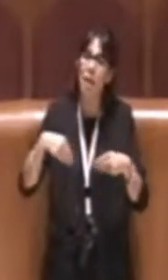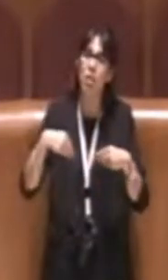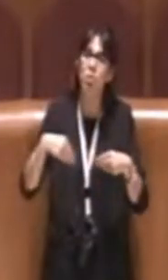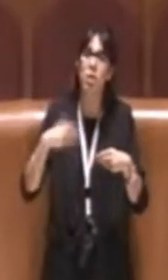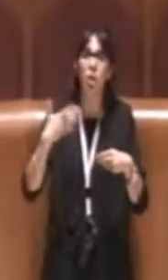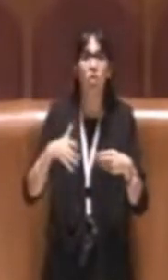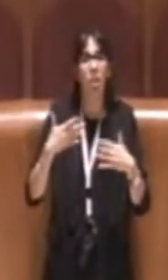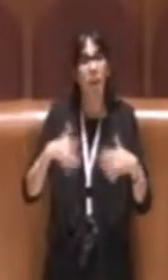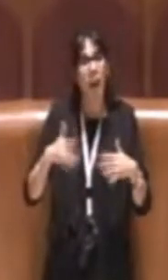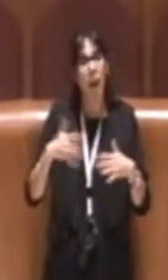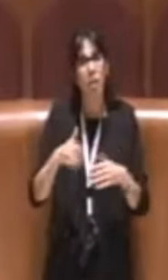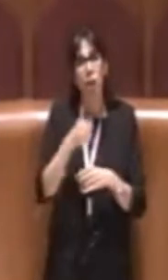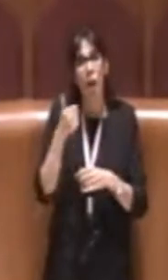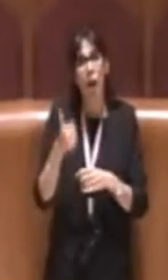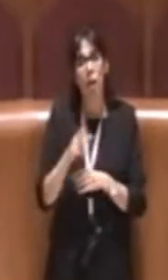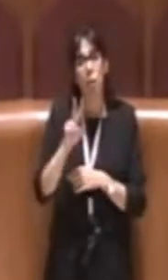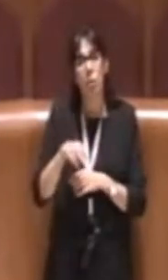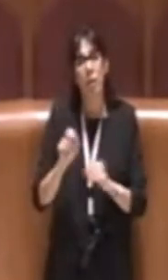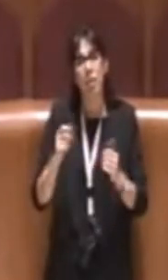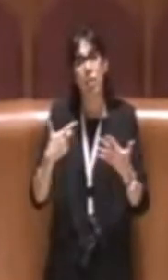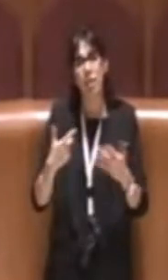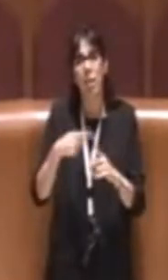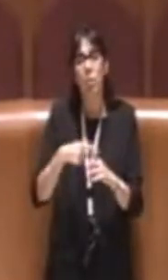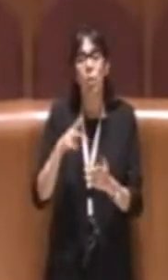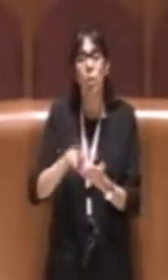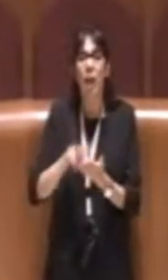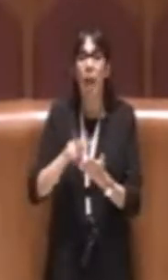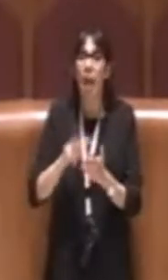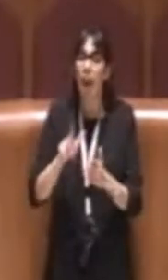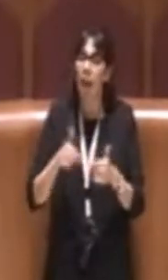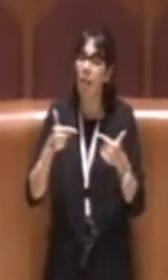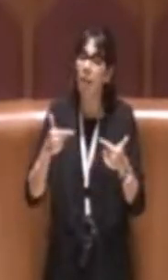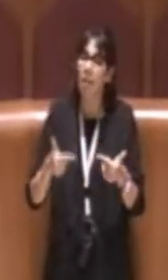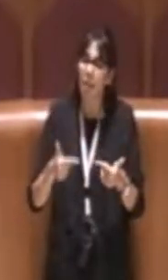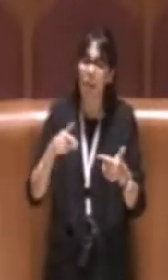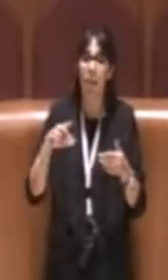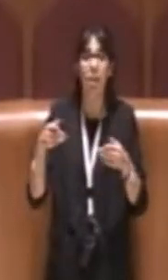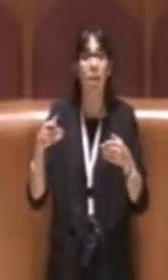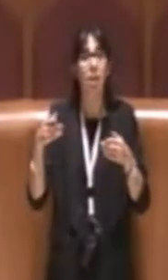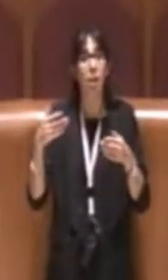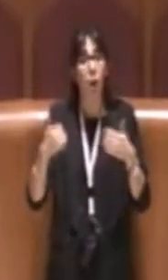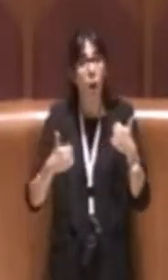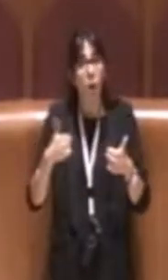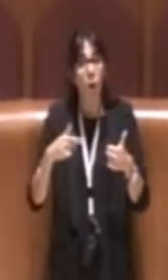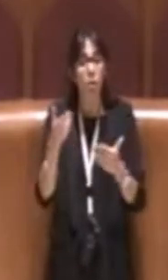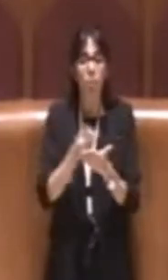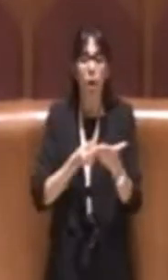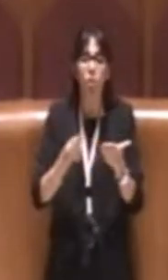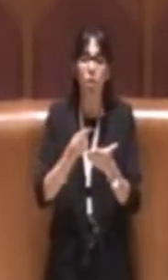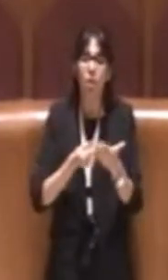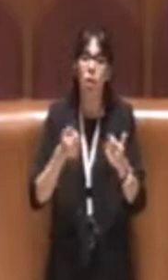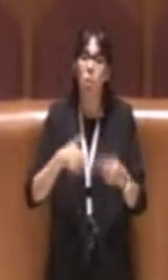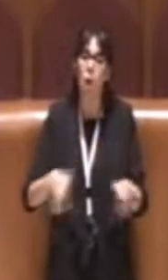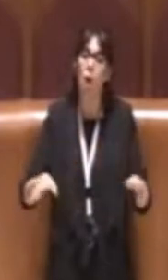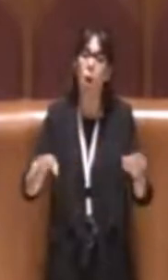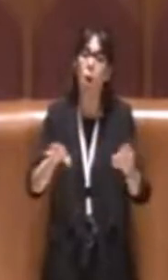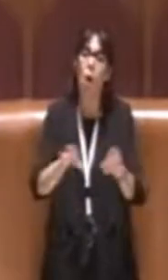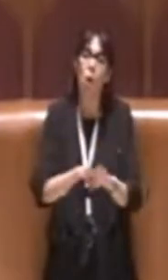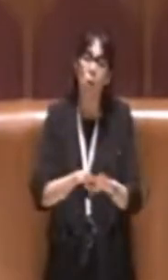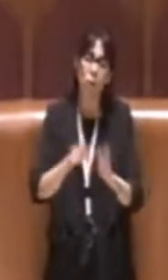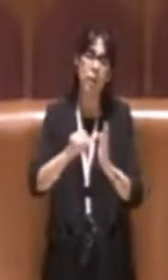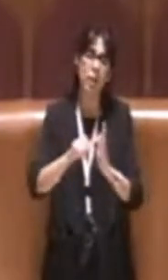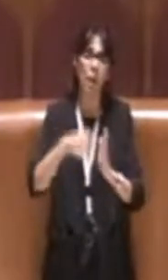nel 2017 e garantire che il percorso e che il concorso di progettazione si concluda nei